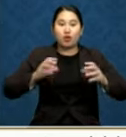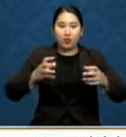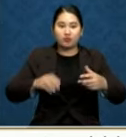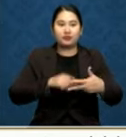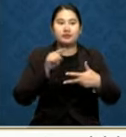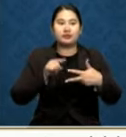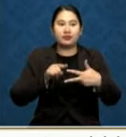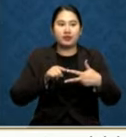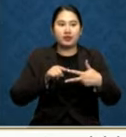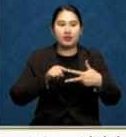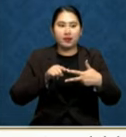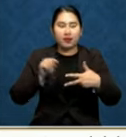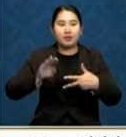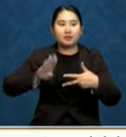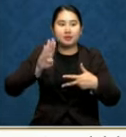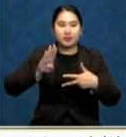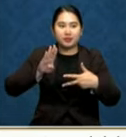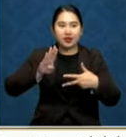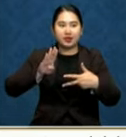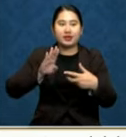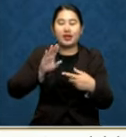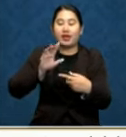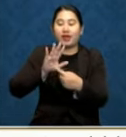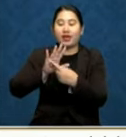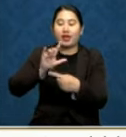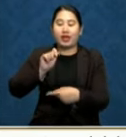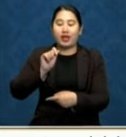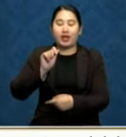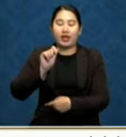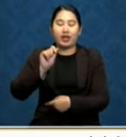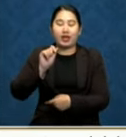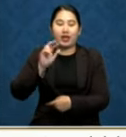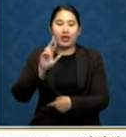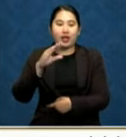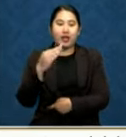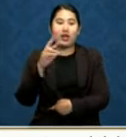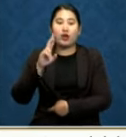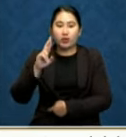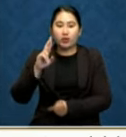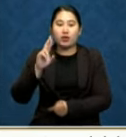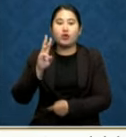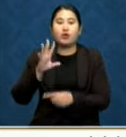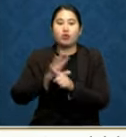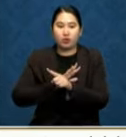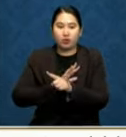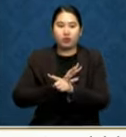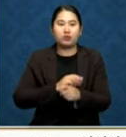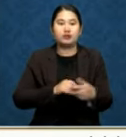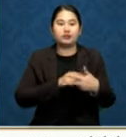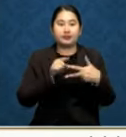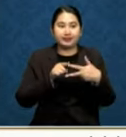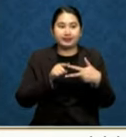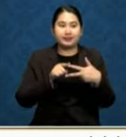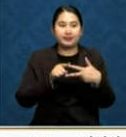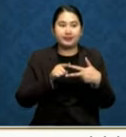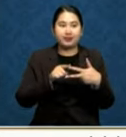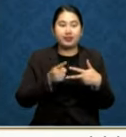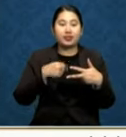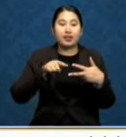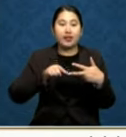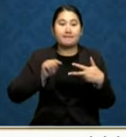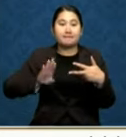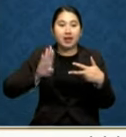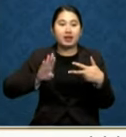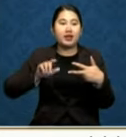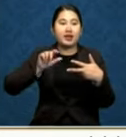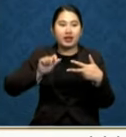ริษัทแอโรเทคโนโลยีอินดัสทรีจำกัดนะครับอากาศยานกิจการอากาศยานไร้คนขับขนาดกลางบริษัทอุตส